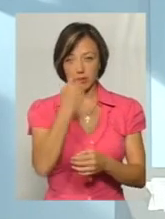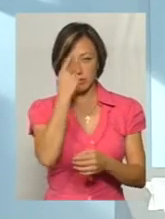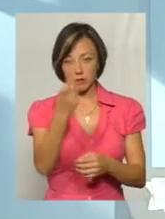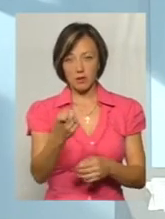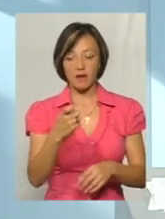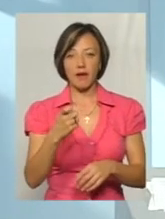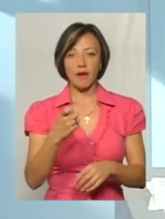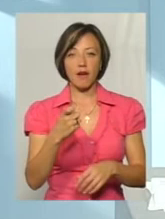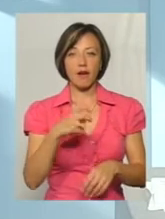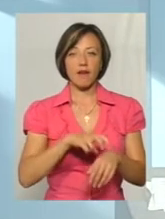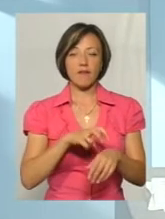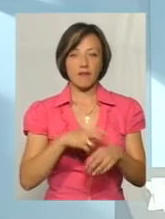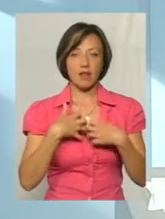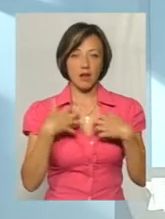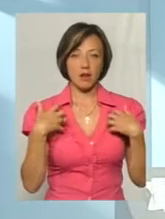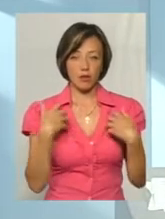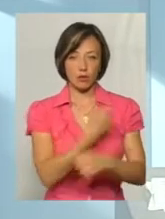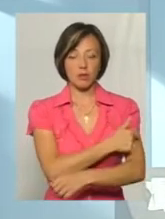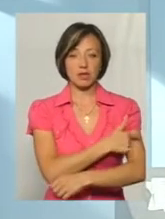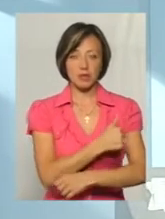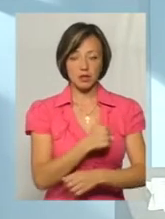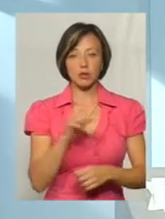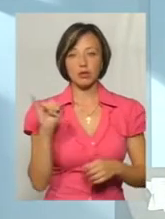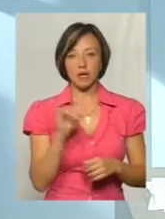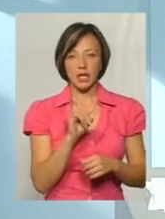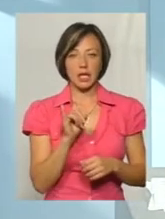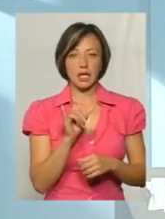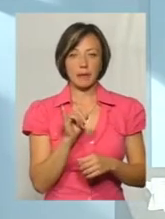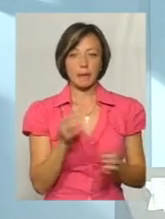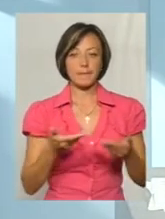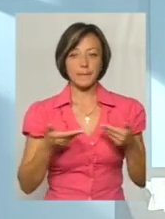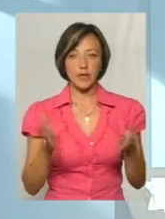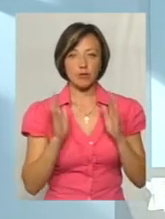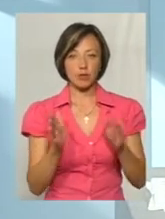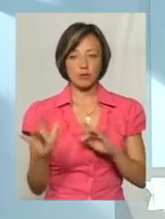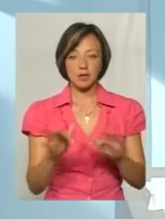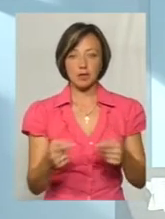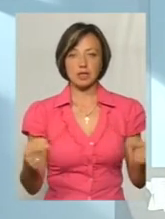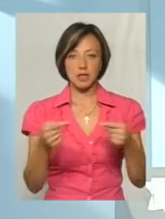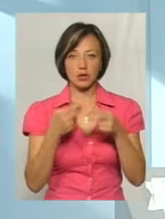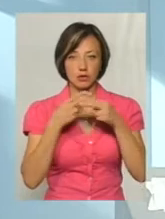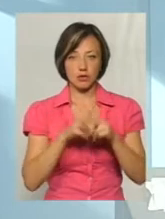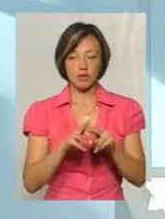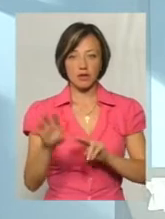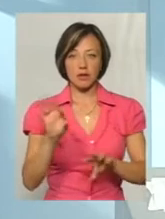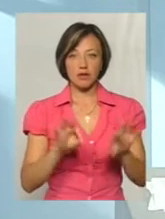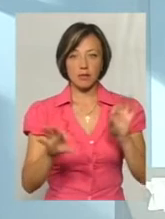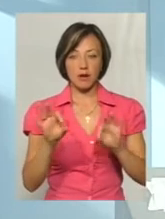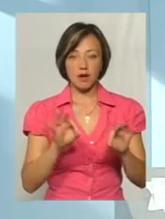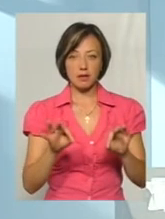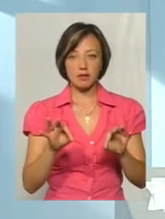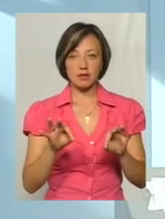повідомляти ветеринарну службу, ветеринарну медицину. От, ми будемо діяти згідно інструкції, відбирається ПАТ-матеріал